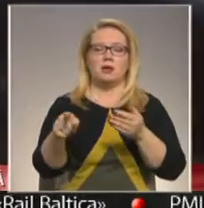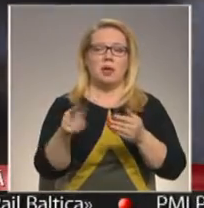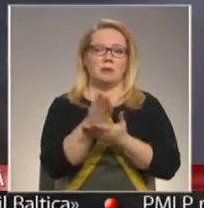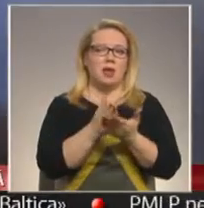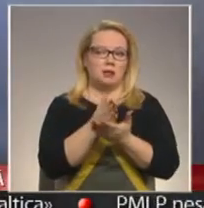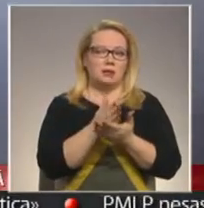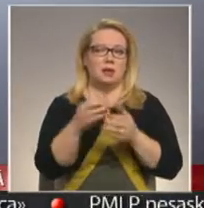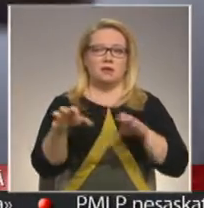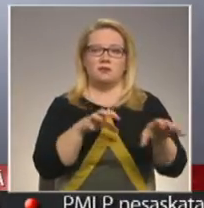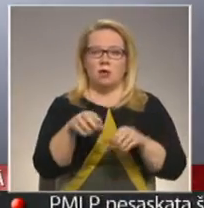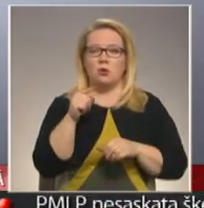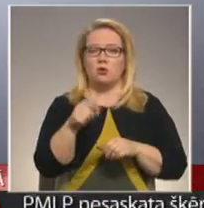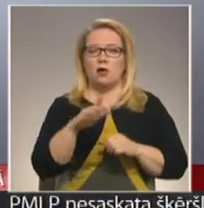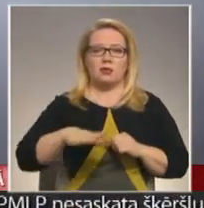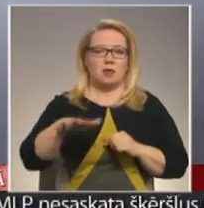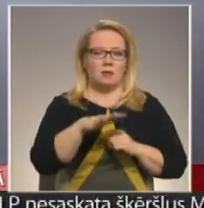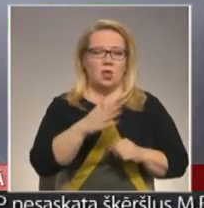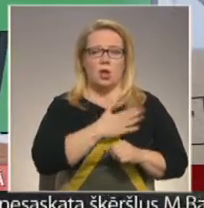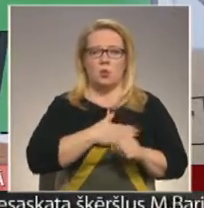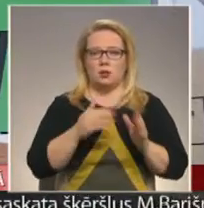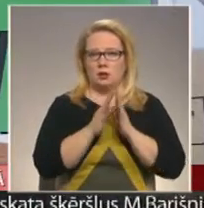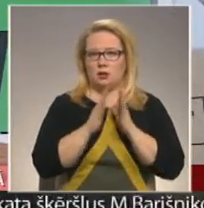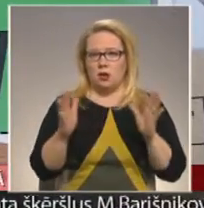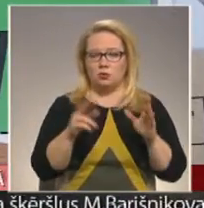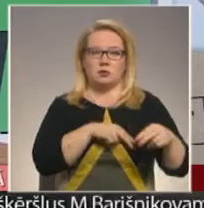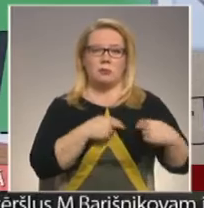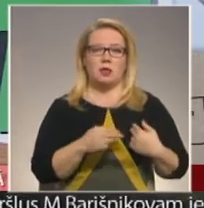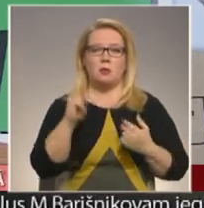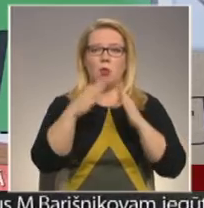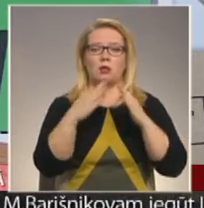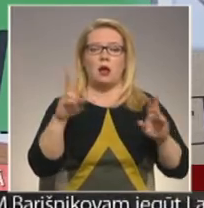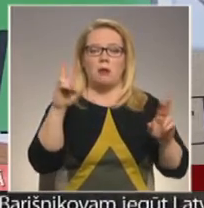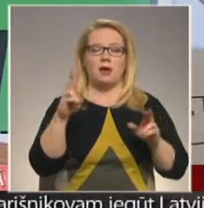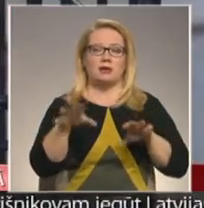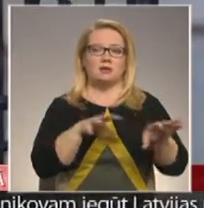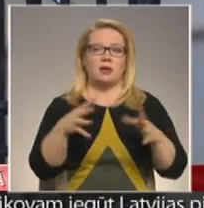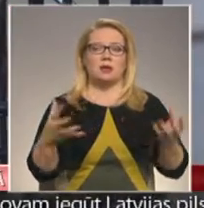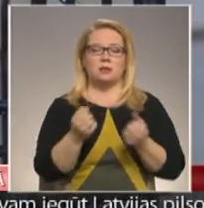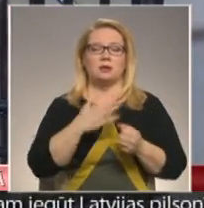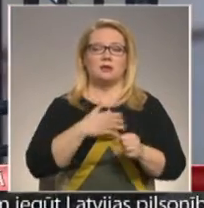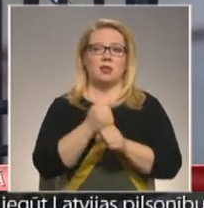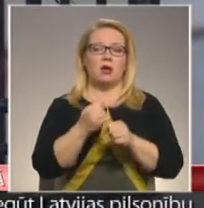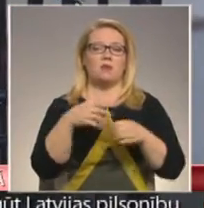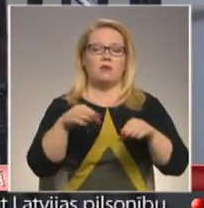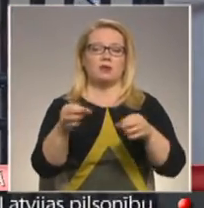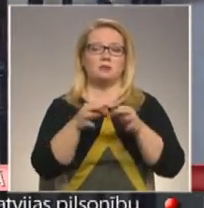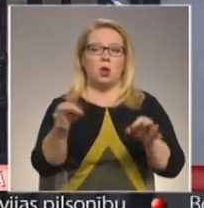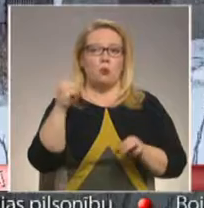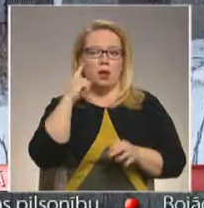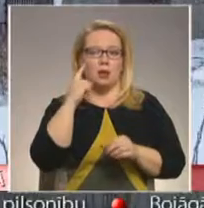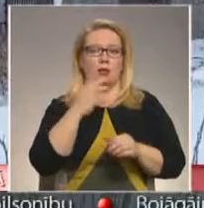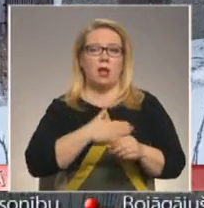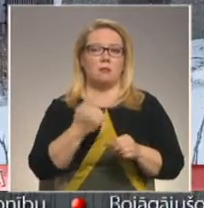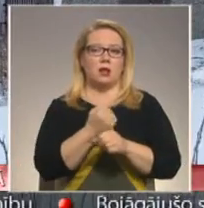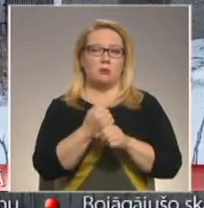šos dzīvniekus, jo šādām ģimenēm viņi ir ļoti daudz. Biedrības otrā māja dzīvniekiem dibinātāji savu darbu veic brīvprātīgi labdarības nolūkā.